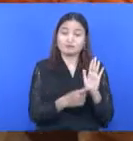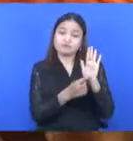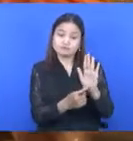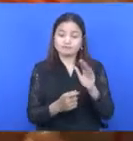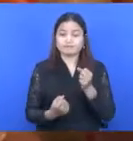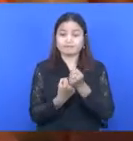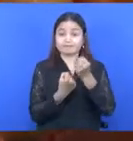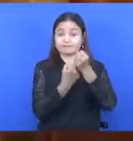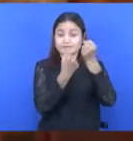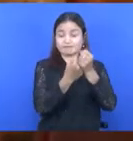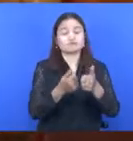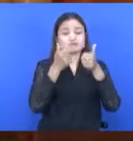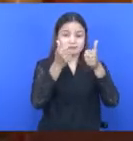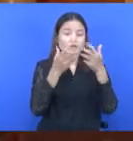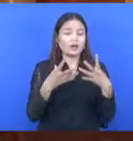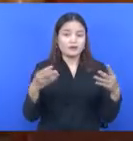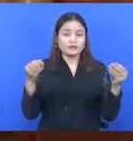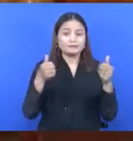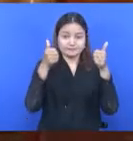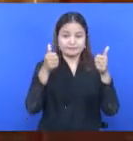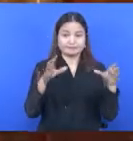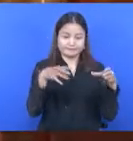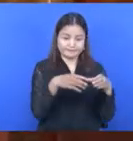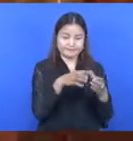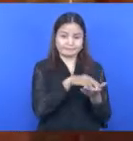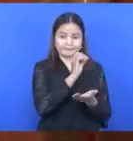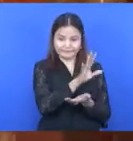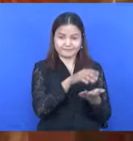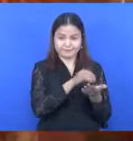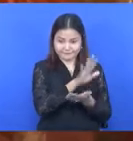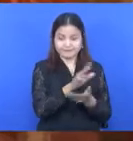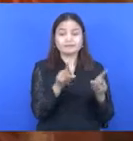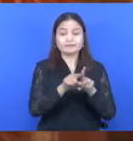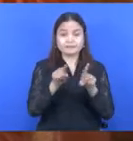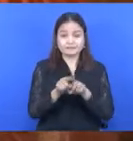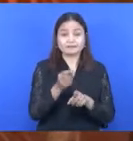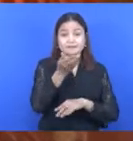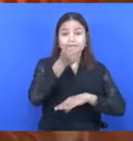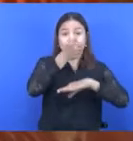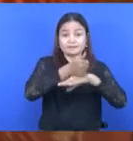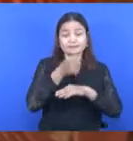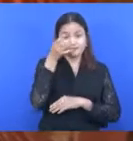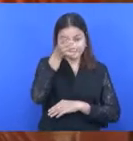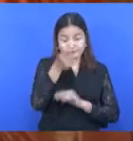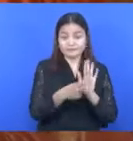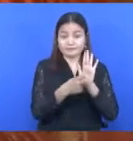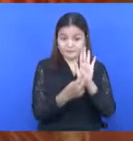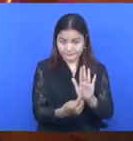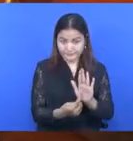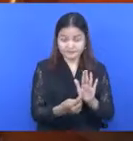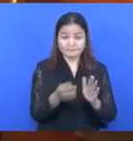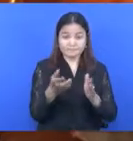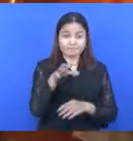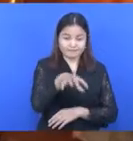គាំទ្រយ៉ាងល្អប្រសើរដល់គណបកប្រជាជនកម្ពុជាផងដែរអាដាមអបានាយករដ្ឋមន្ត្រីបានបន្ថែមទៀតថាដែលចំពោះឧបដ្